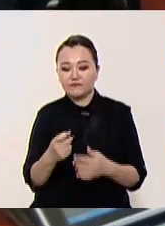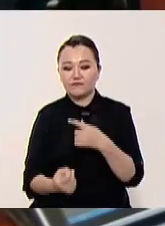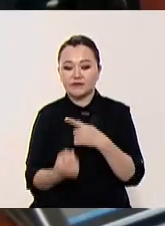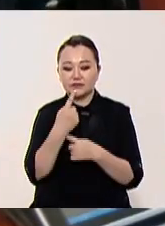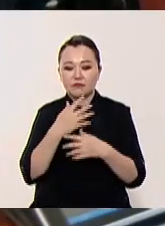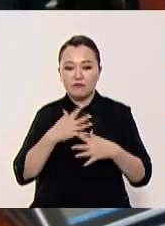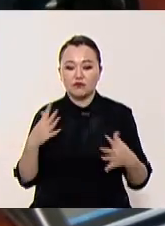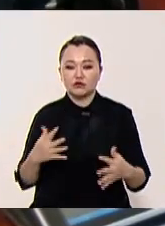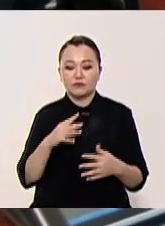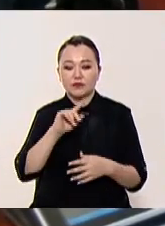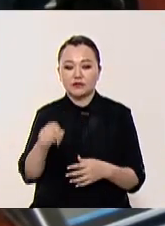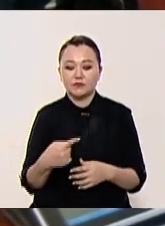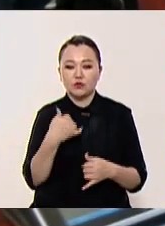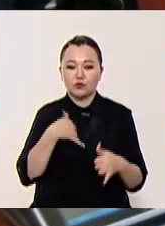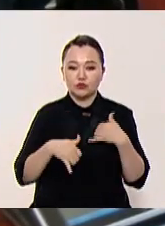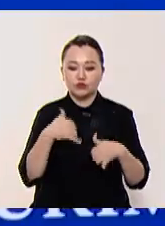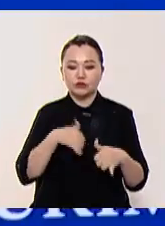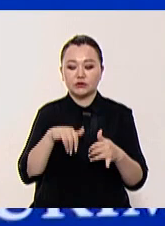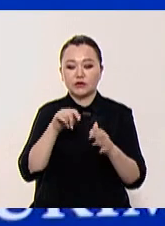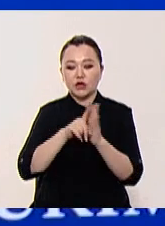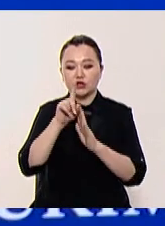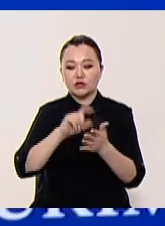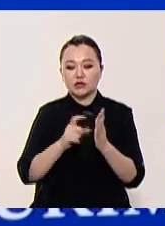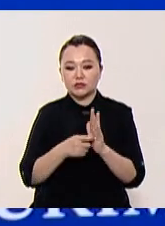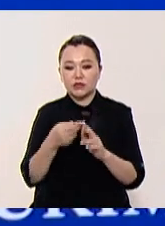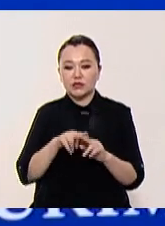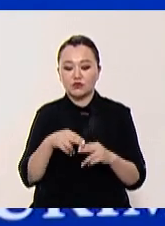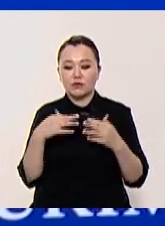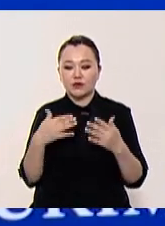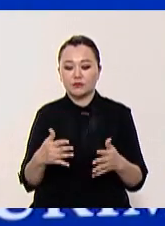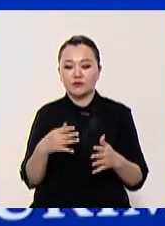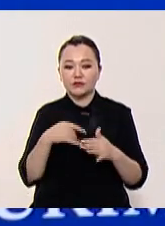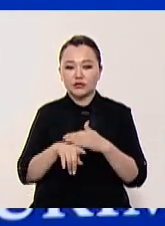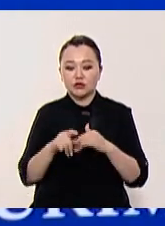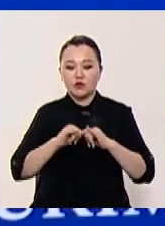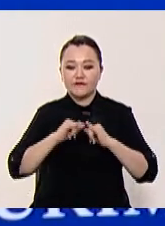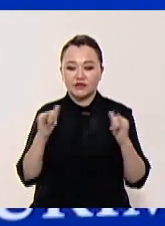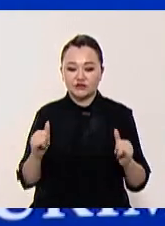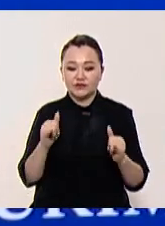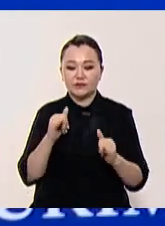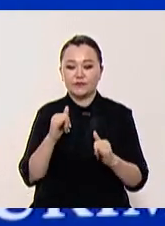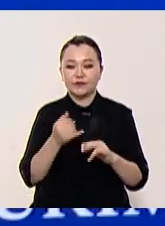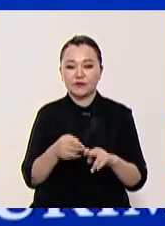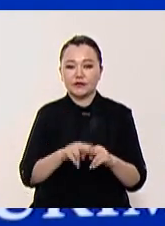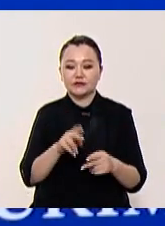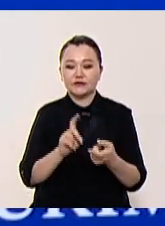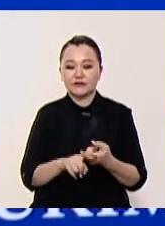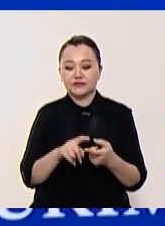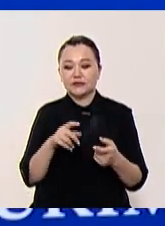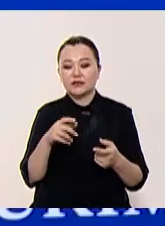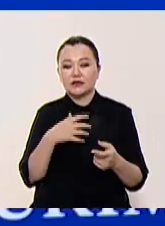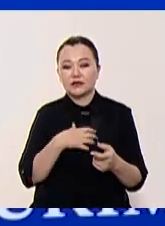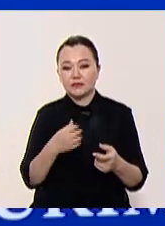большая потребность, например, в учителях начальных классов, то мы эту потребность значительно увеличиваем. То есть это зависит, опять же, от